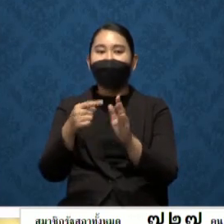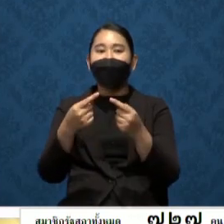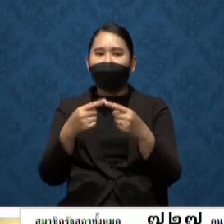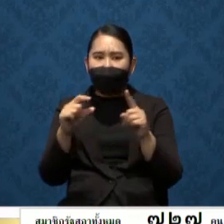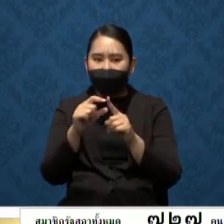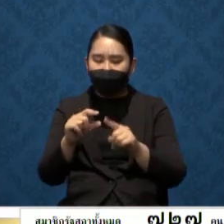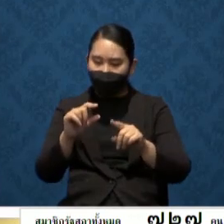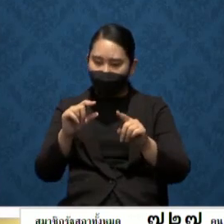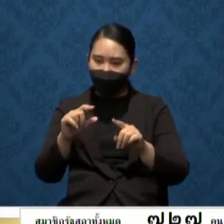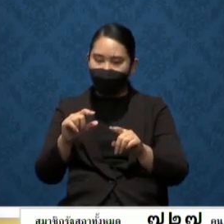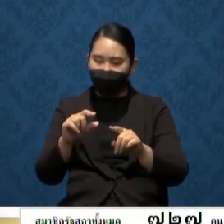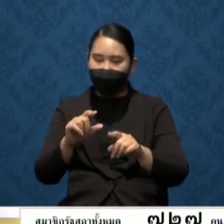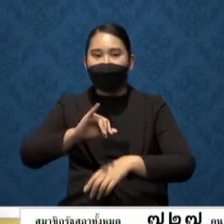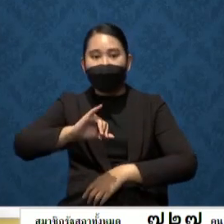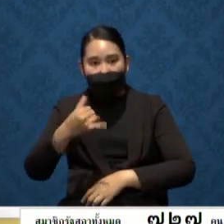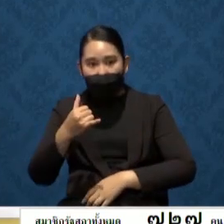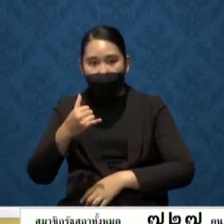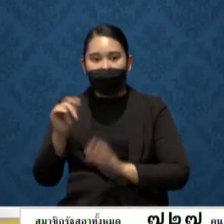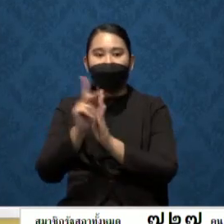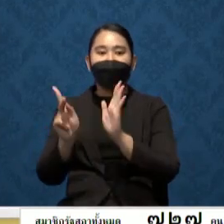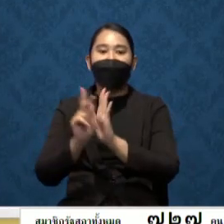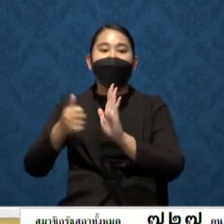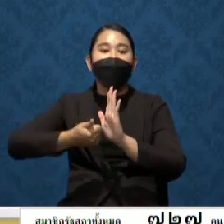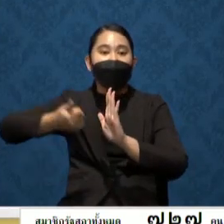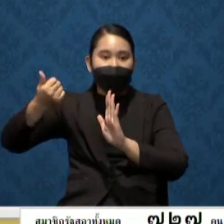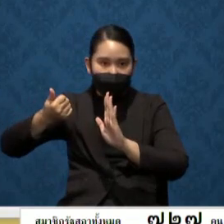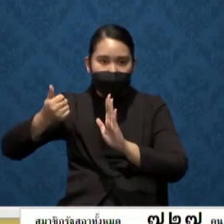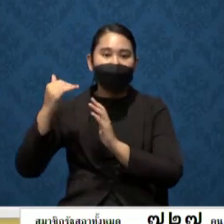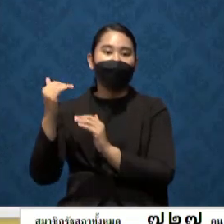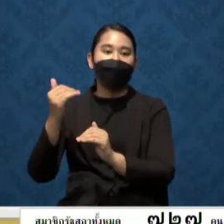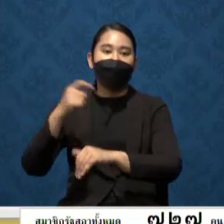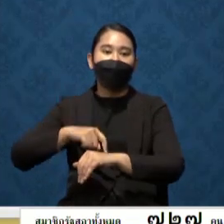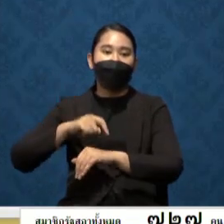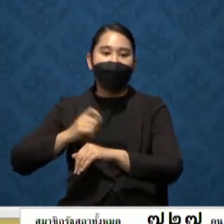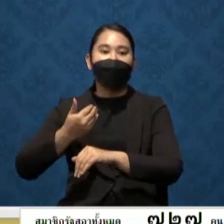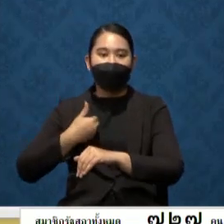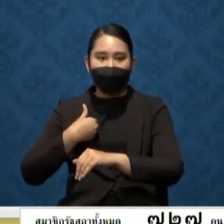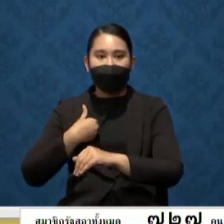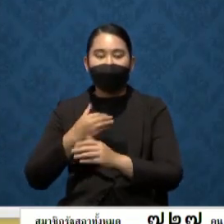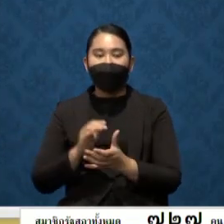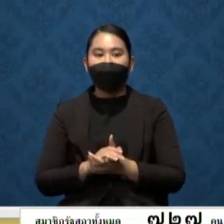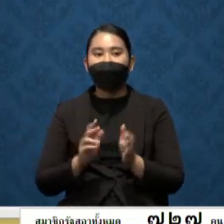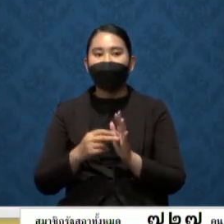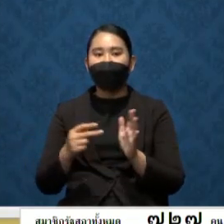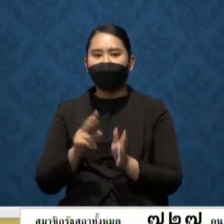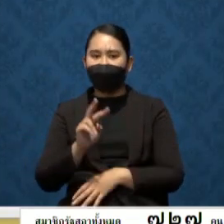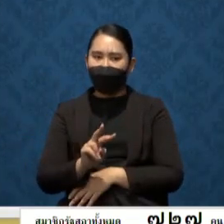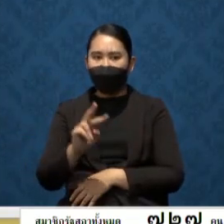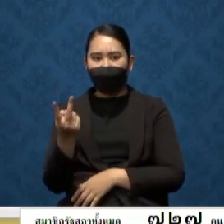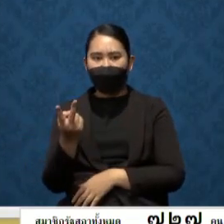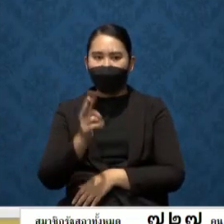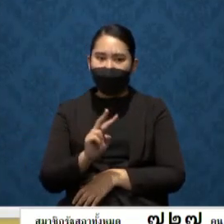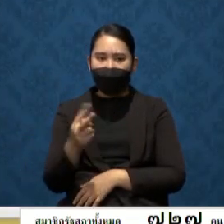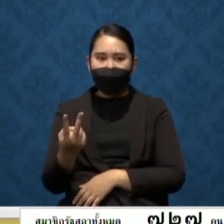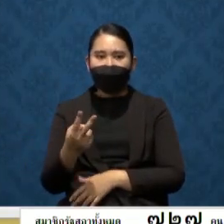ยกเว้นไว้ว่าเว้นแต่มีกฎหมายกำหนดระยะเวลาไว้เป็นอย่างอื่นมันก็เลยกลับไปเป็นของ